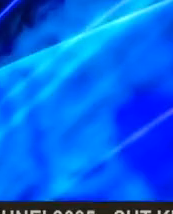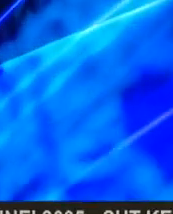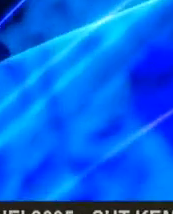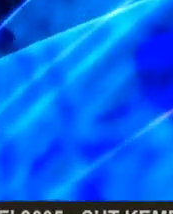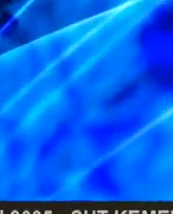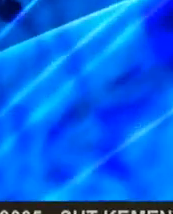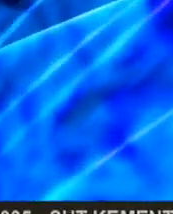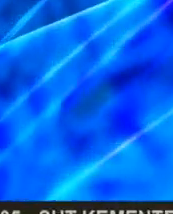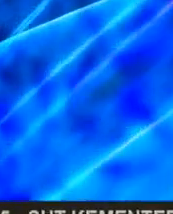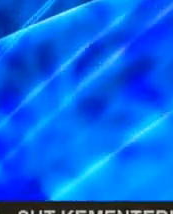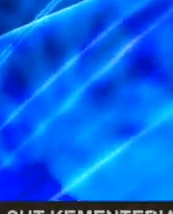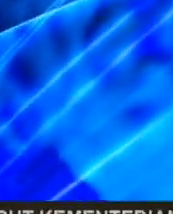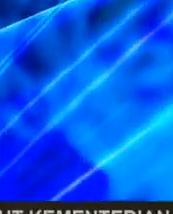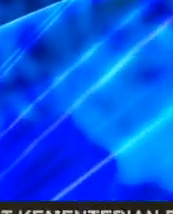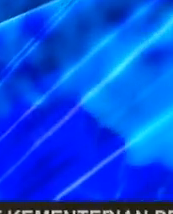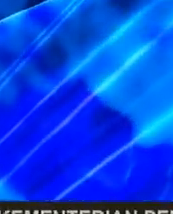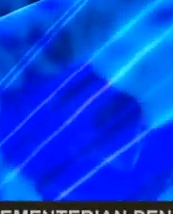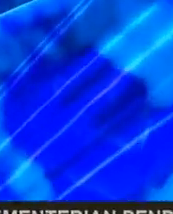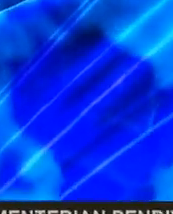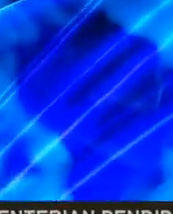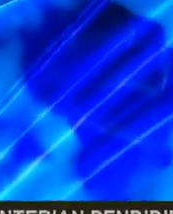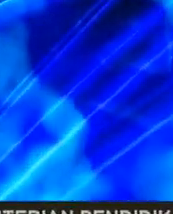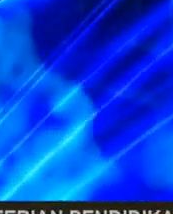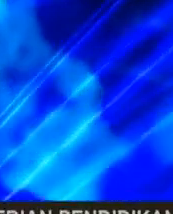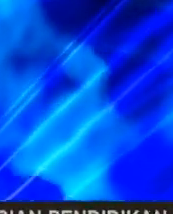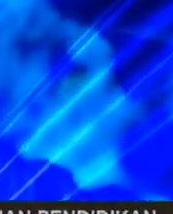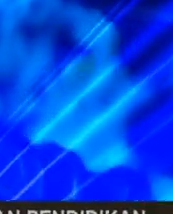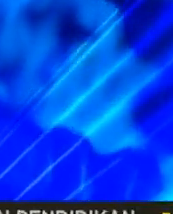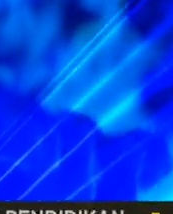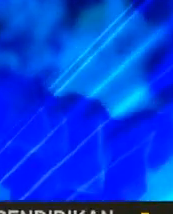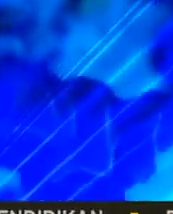menamatkan pengasingan diri mandatory sejak March